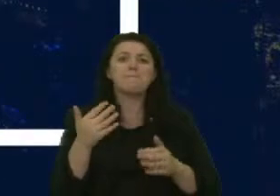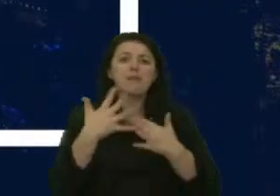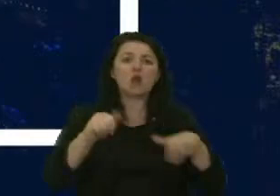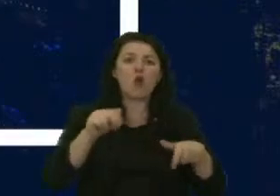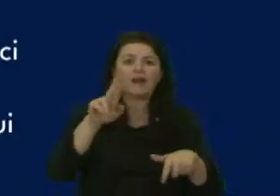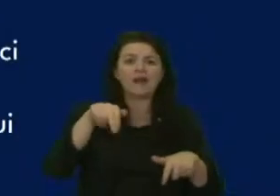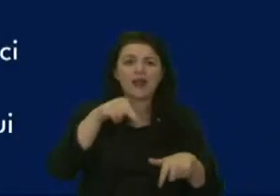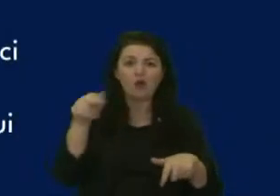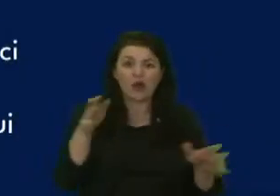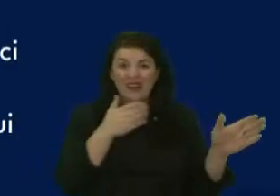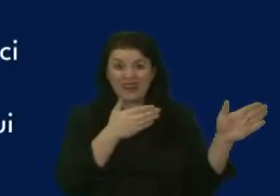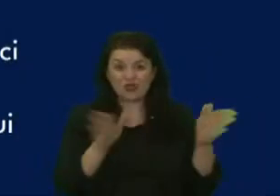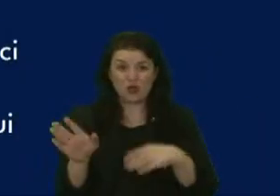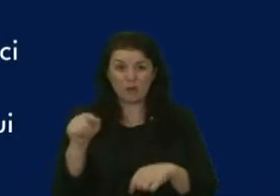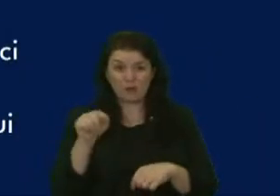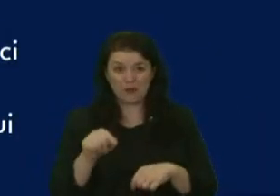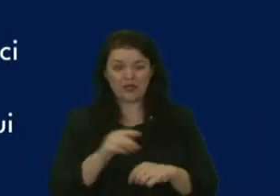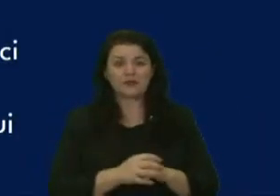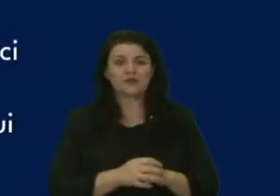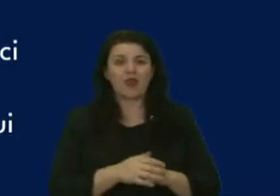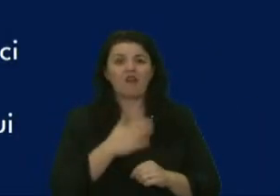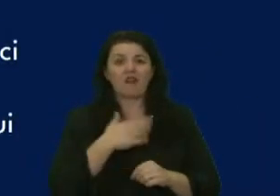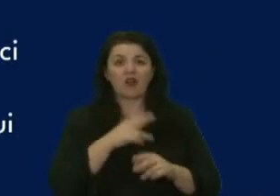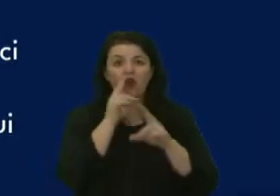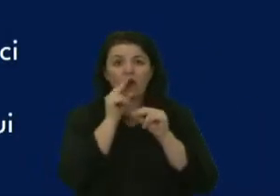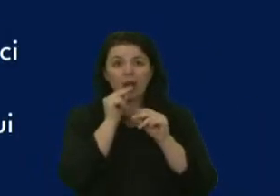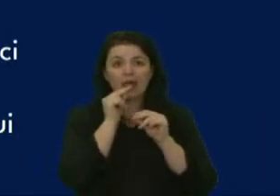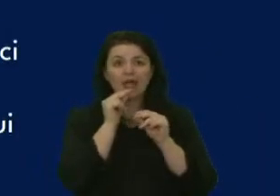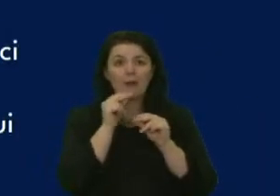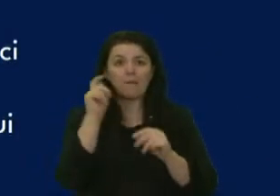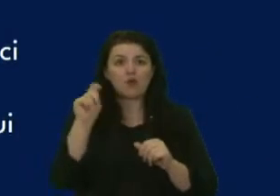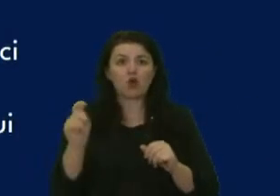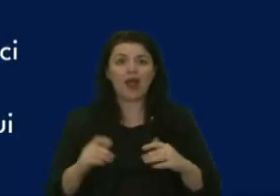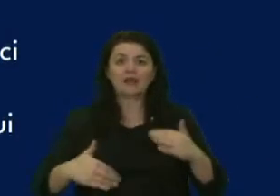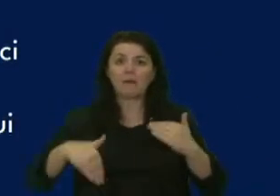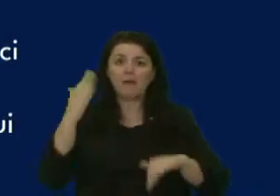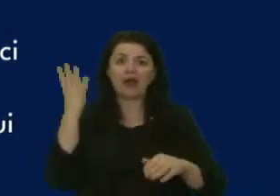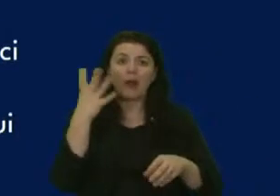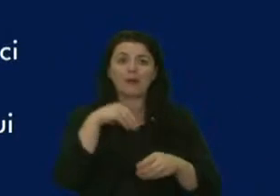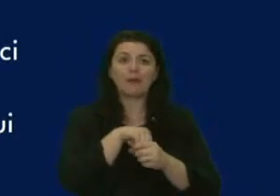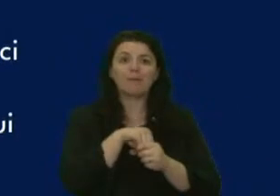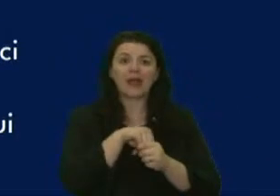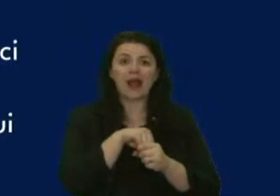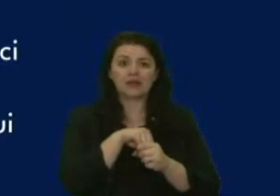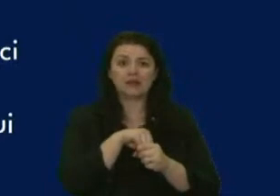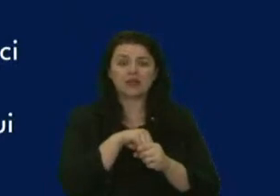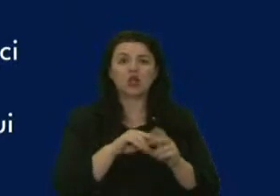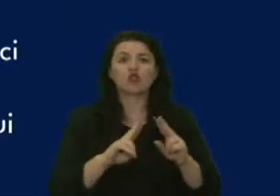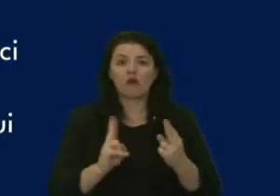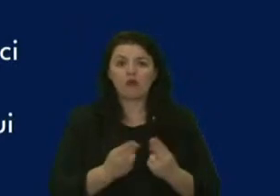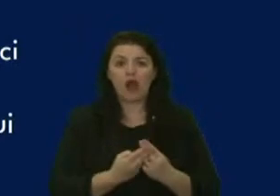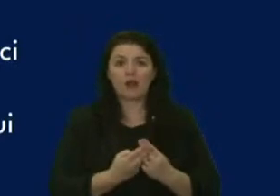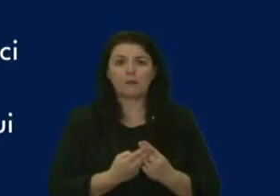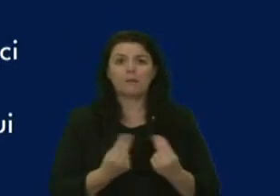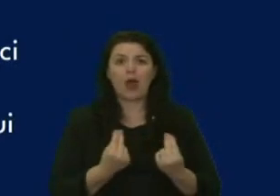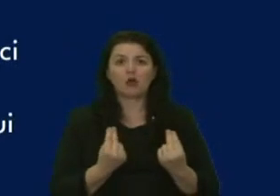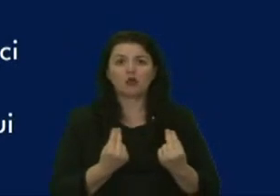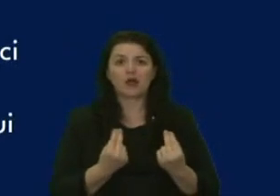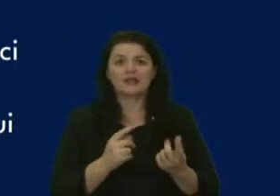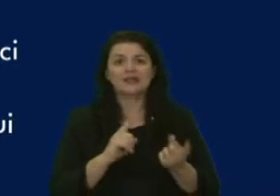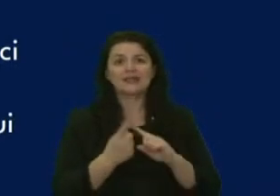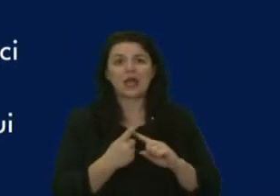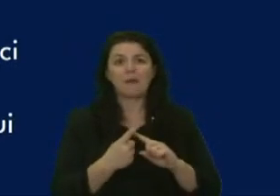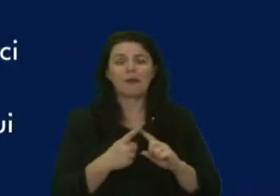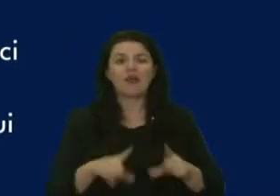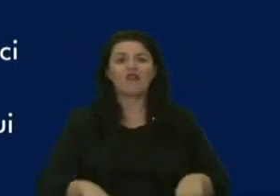implementare în 2024 la început aș vrea să vă vorbesc de câteva proiecte Mari unde noi ne am implicat Major și total pentru ca ele să schimbe în bine